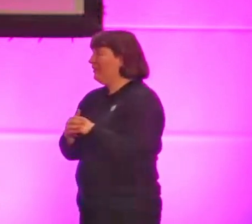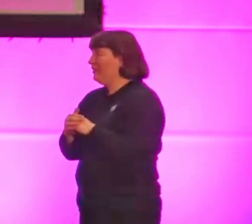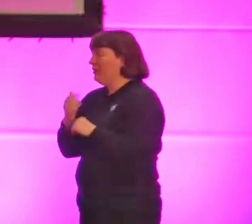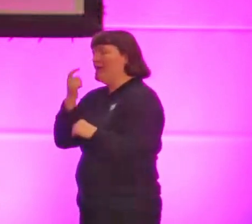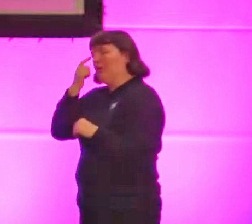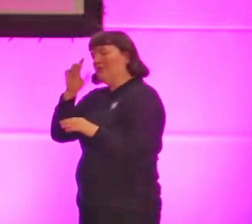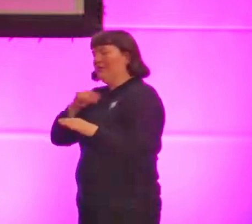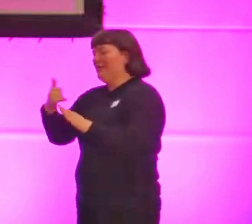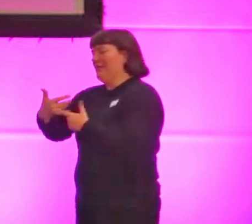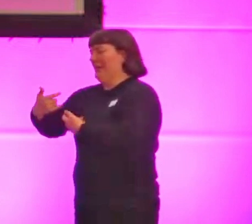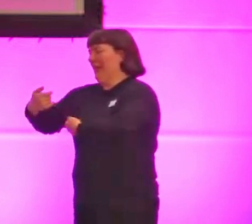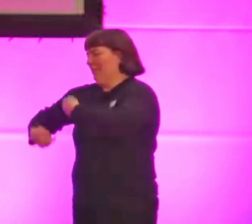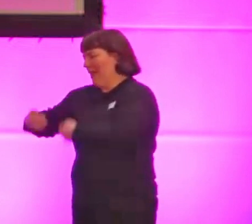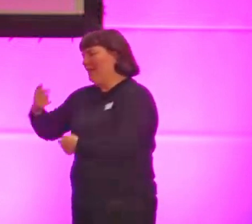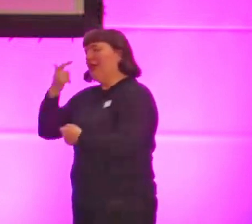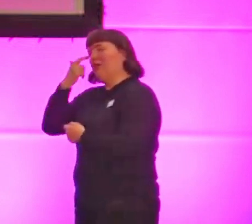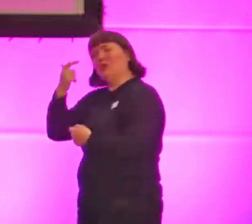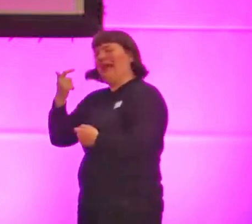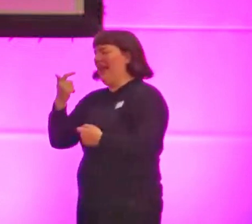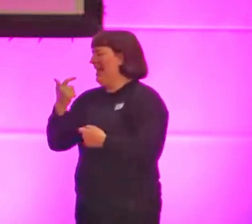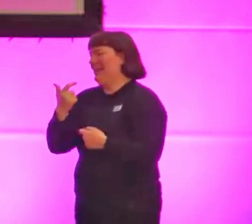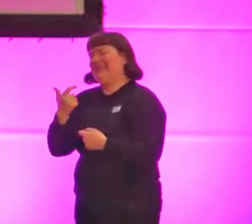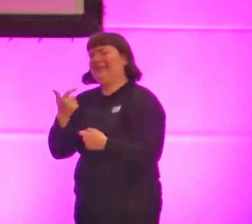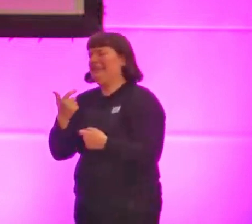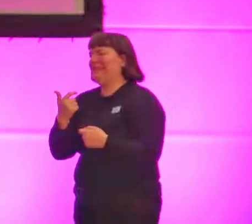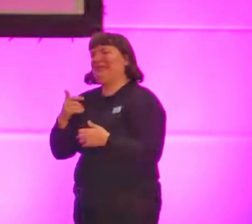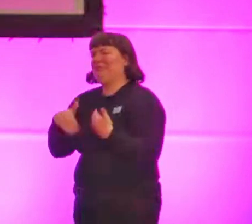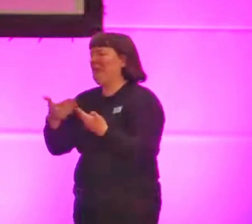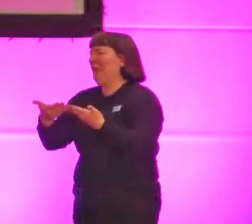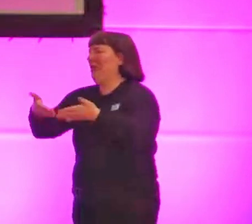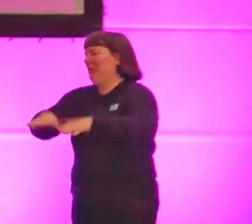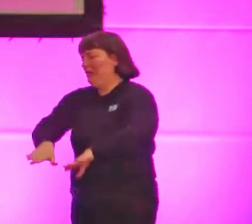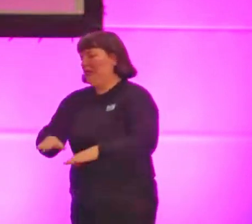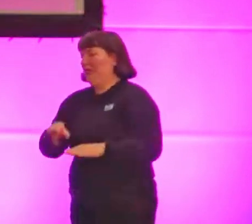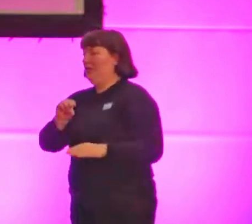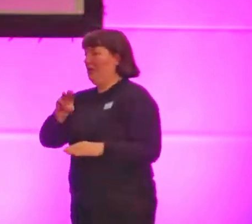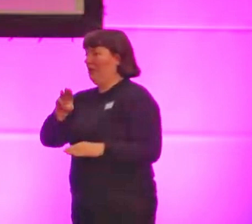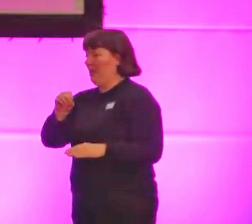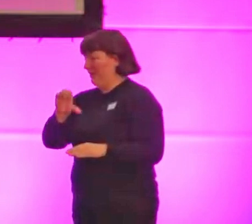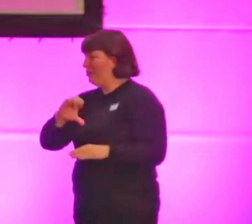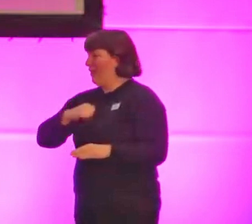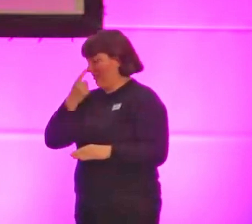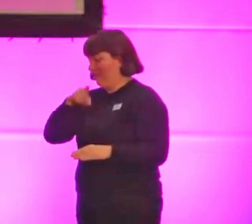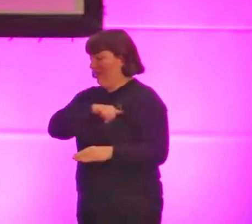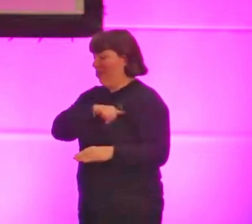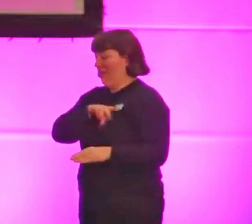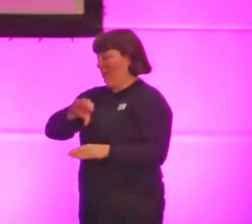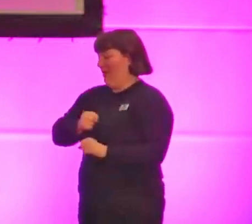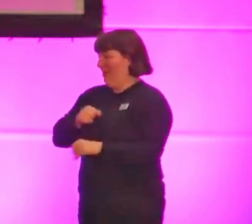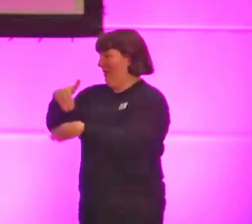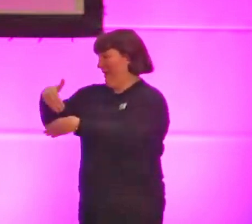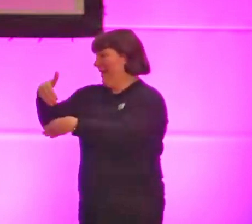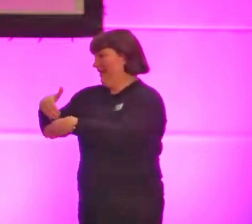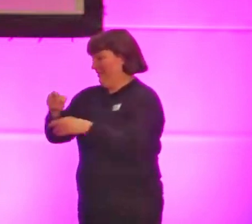kampanjen. Man trodde att man skulle kunna få stopp på det. Och Magnus blev ju, jag menar, själv också polisanmäld och i